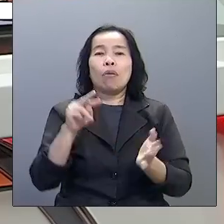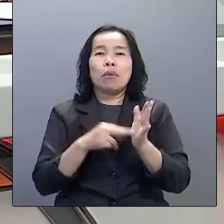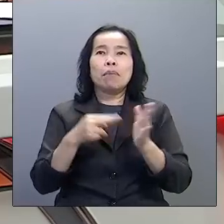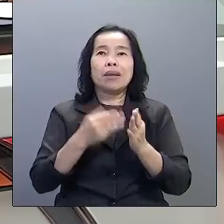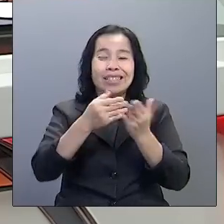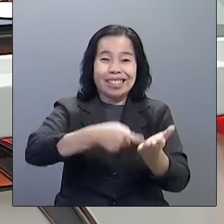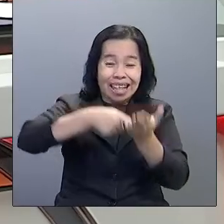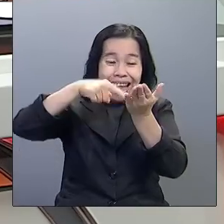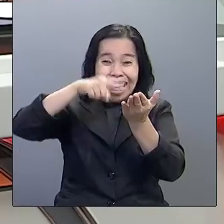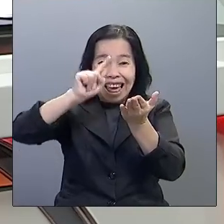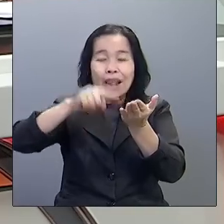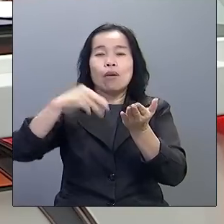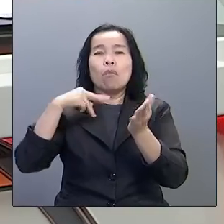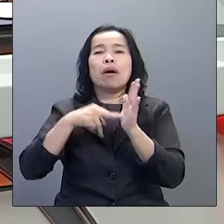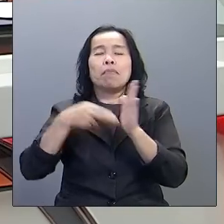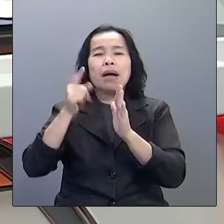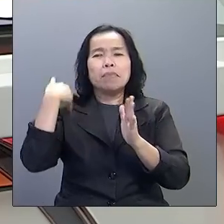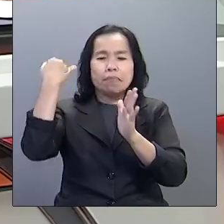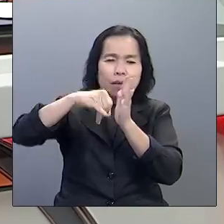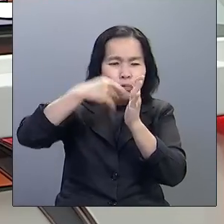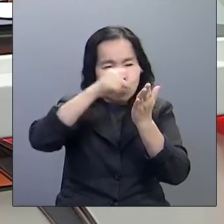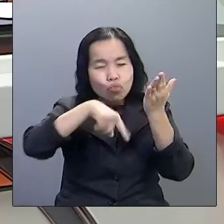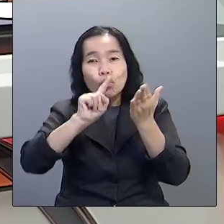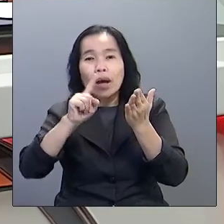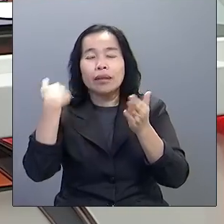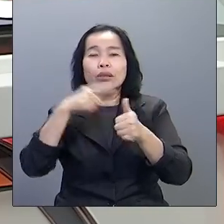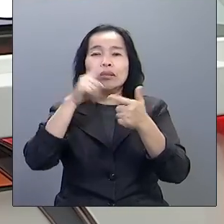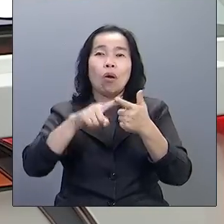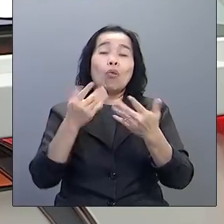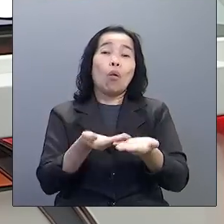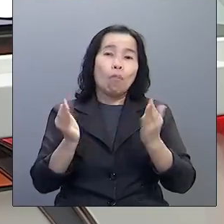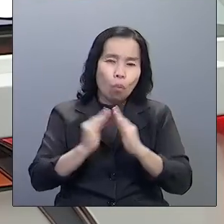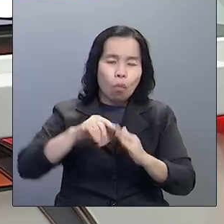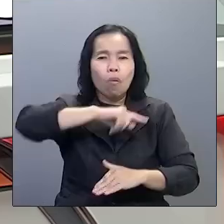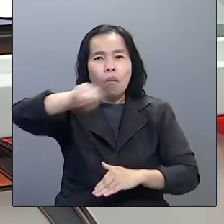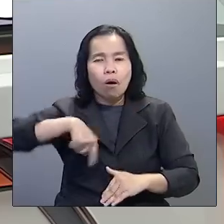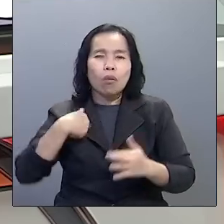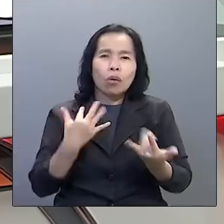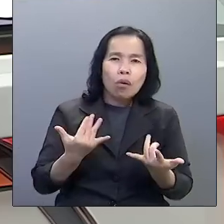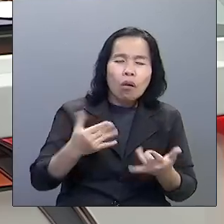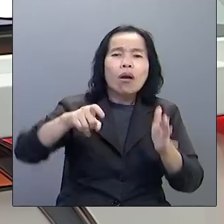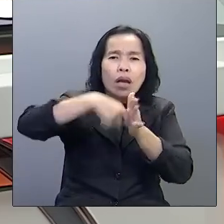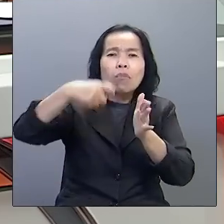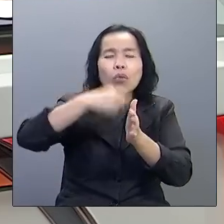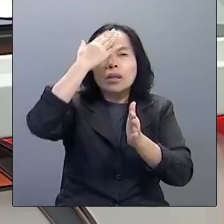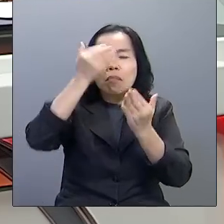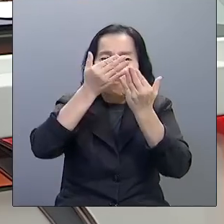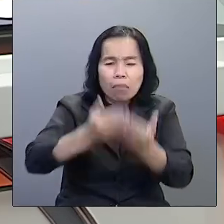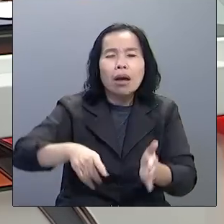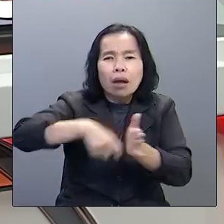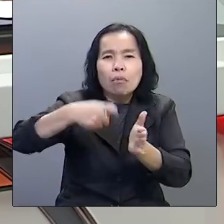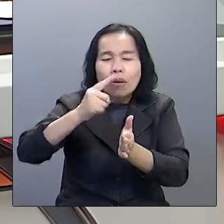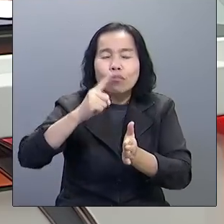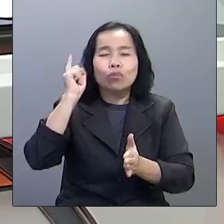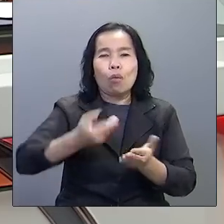เอาผิดทางคดีแล้วสิ่งสำคัญอย่างหนึ่งนั่นก็คือว่าญาติๆคนที่รอคอยคำตอบว่าทำไมเรือสุโขทัยถึงได้